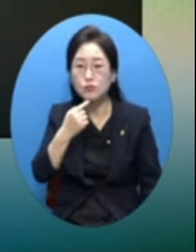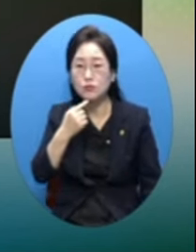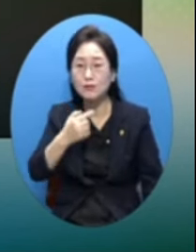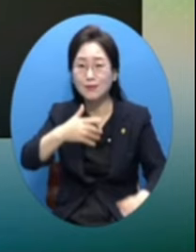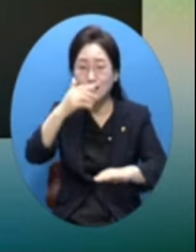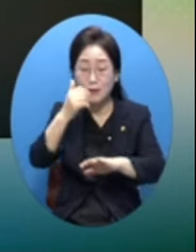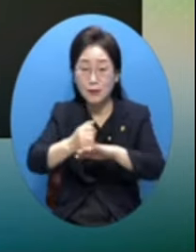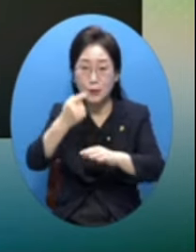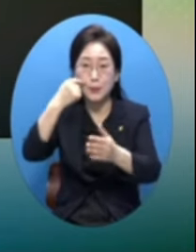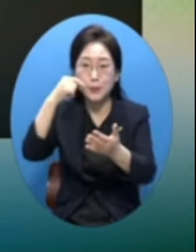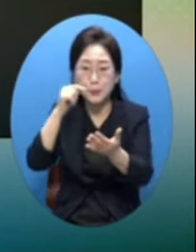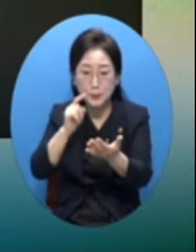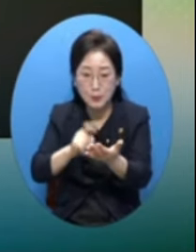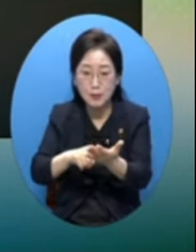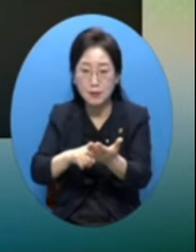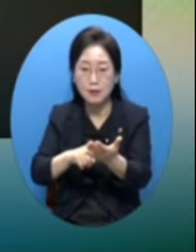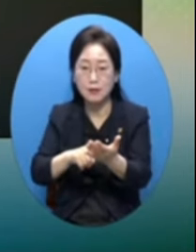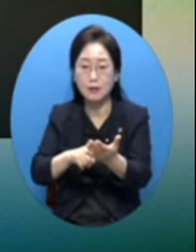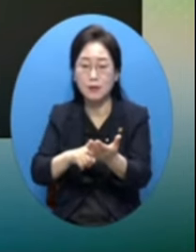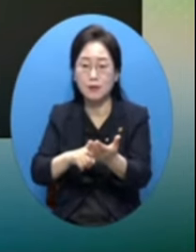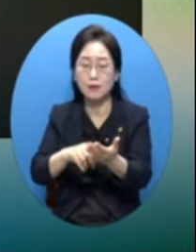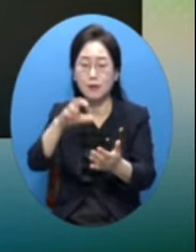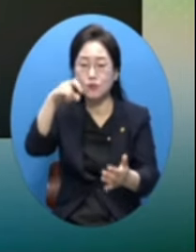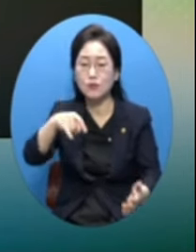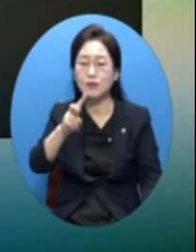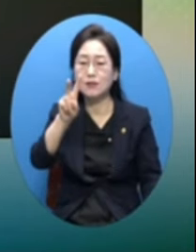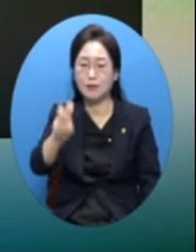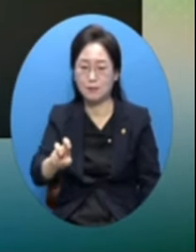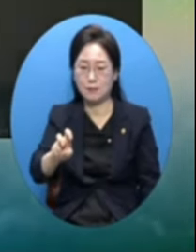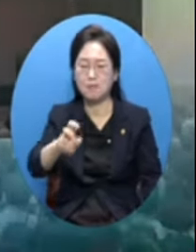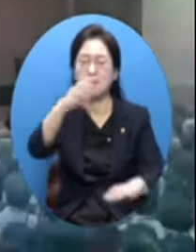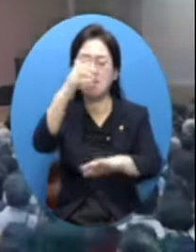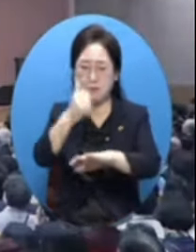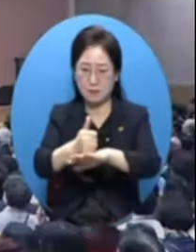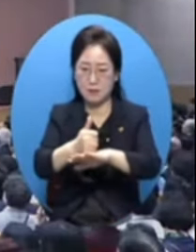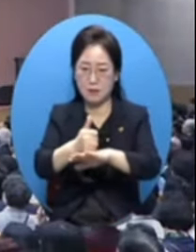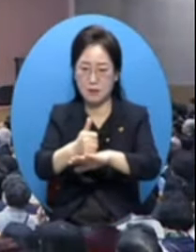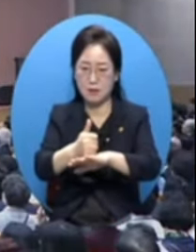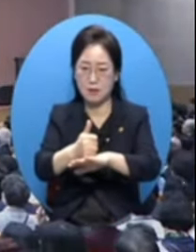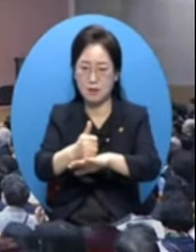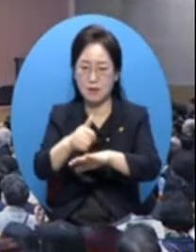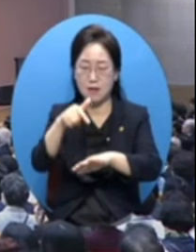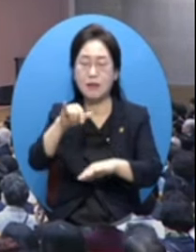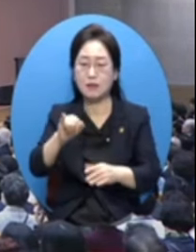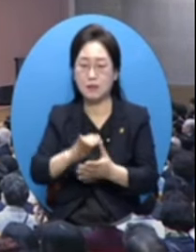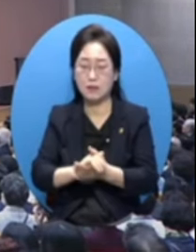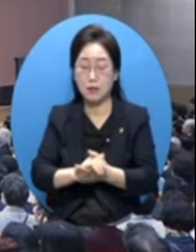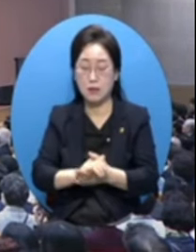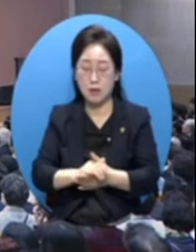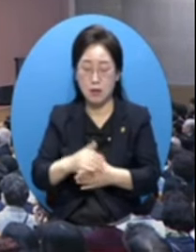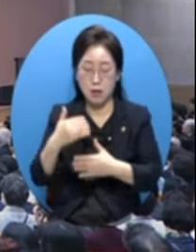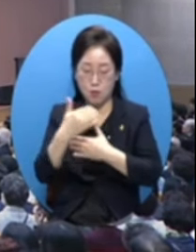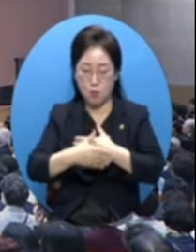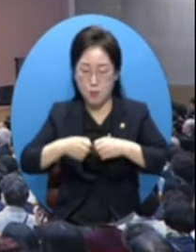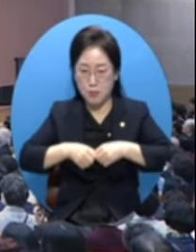나중에 발견돼 보니까 위암 말기입니다. 근데 이 위암이 이미 다 전이가 됐어요.